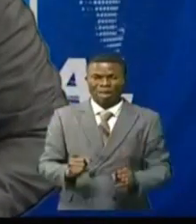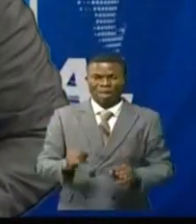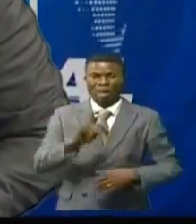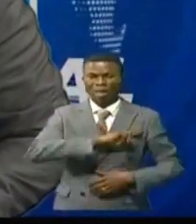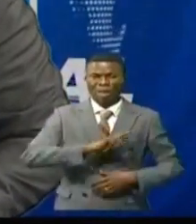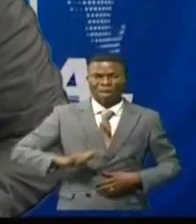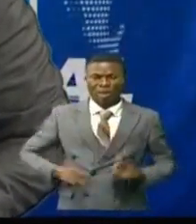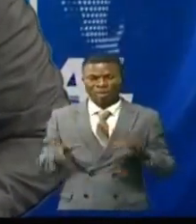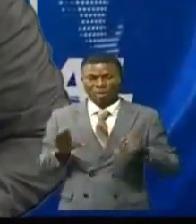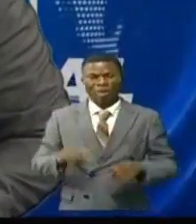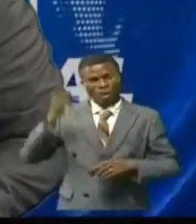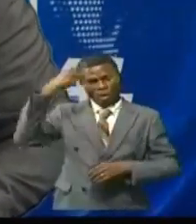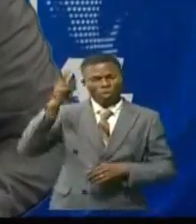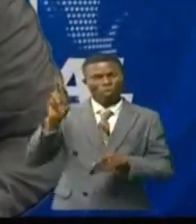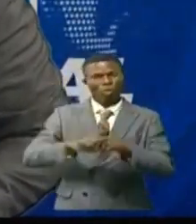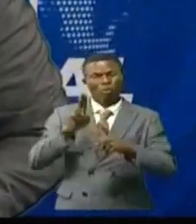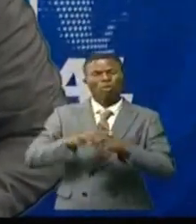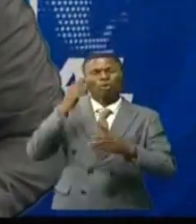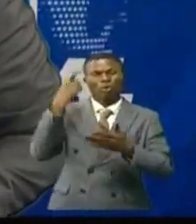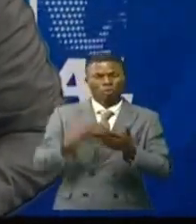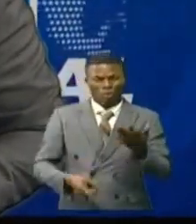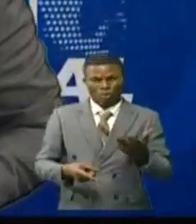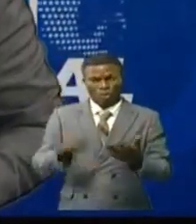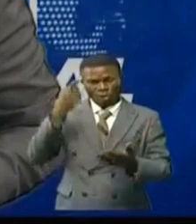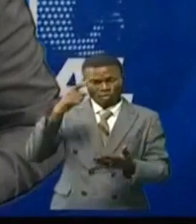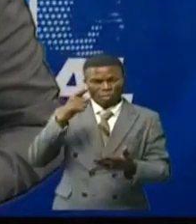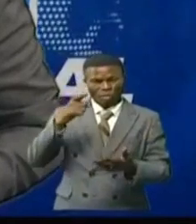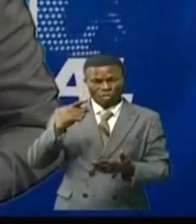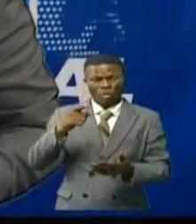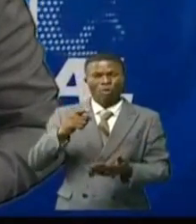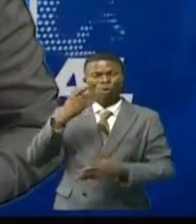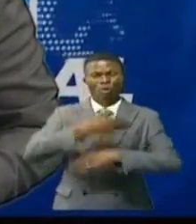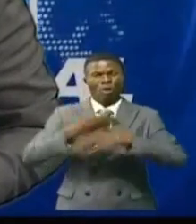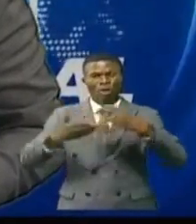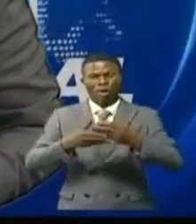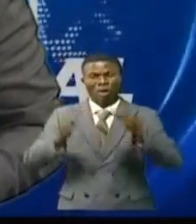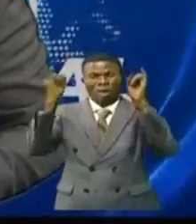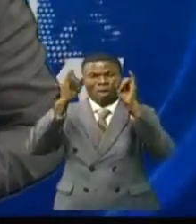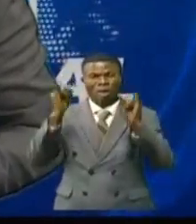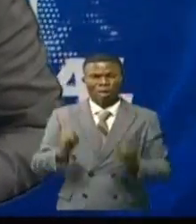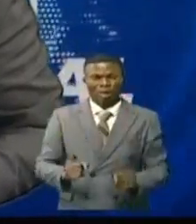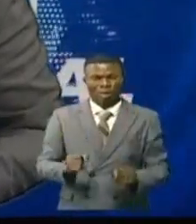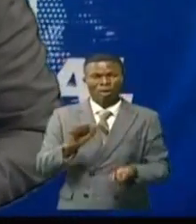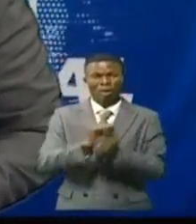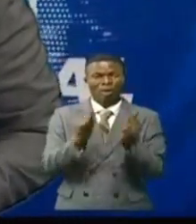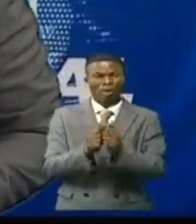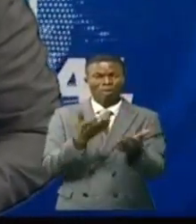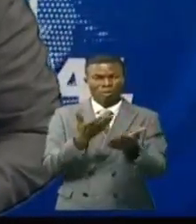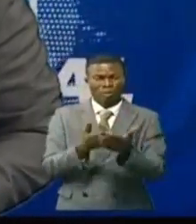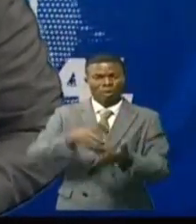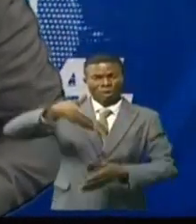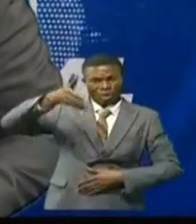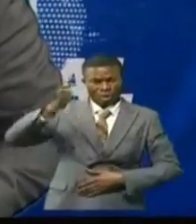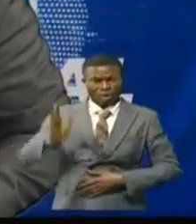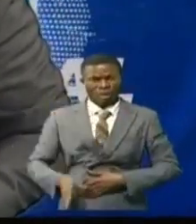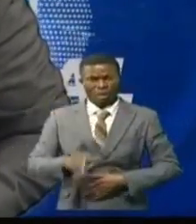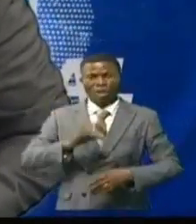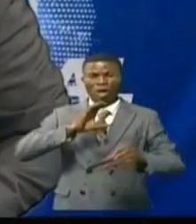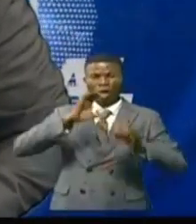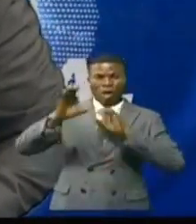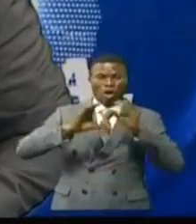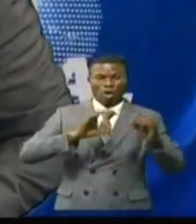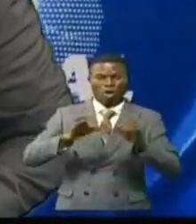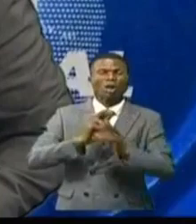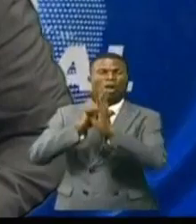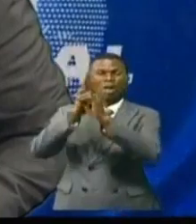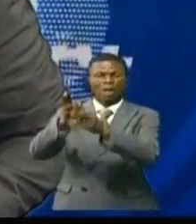Congo? Quelle politique est-il mise en place pour développer les infrastructures numériques? Des questions auxquelles les experts de Télécom ont tenté de